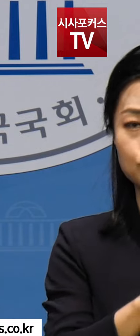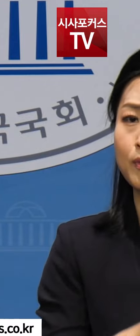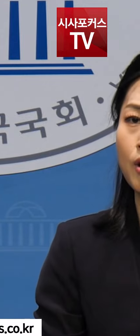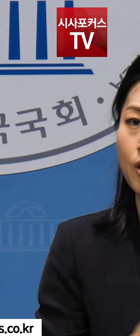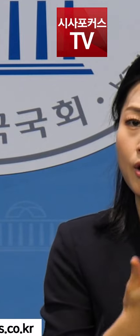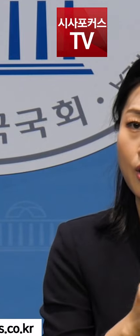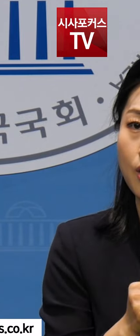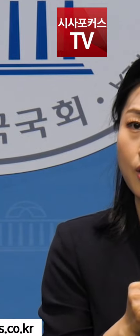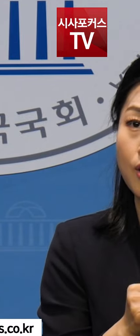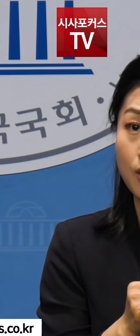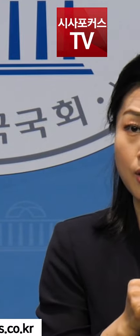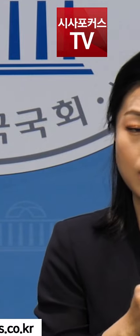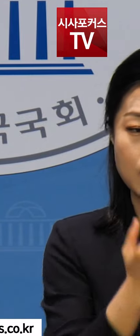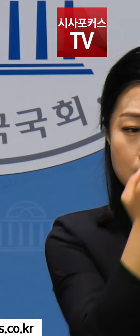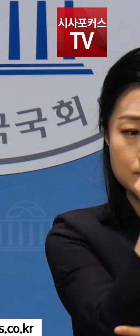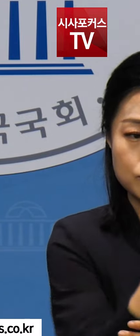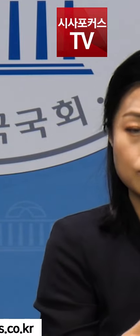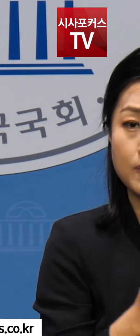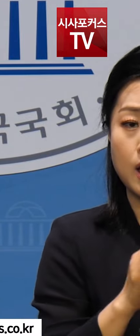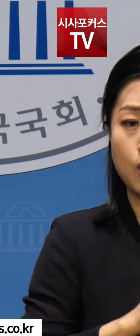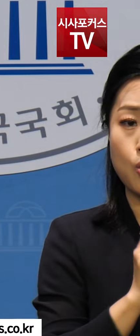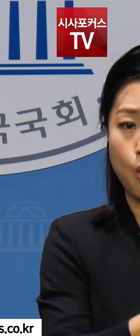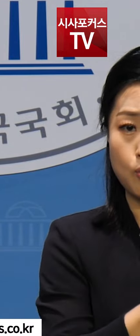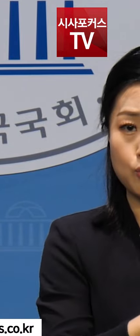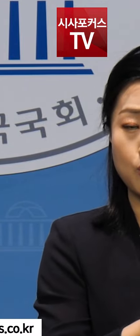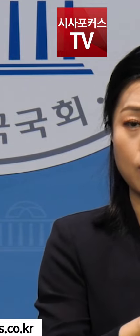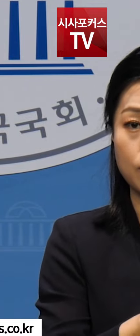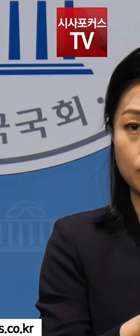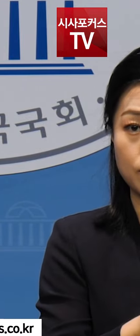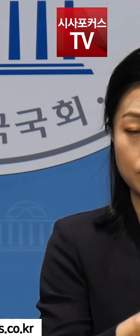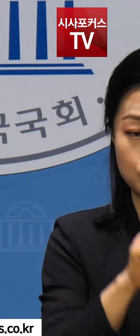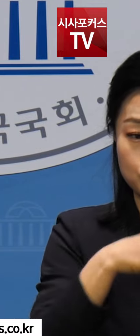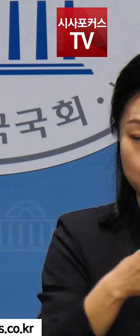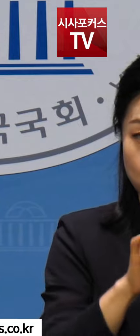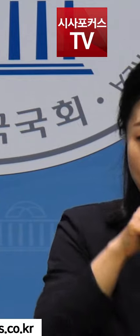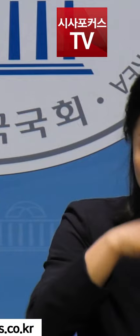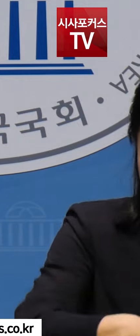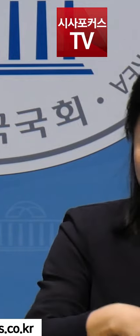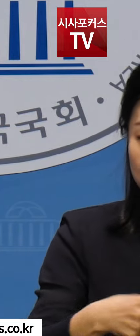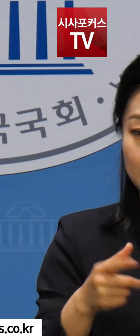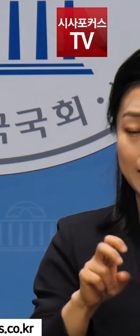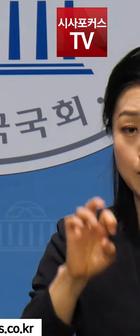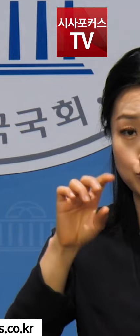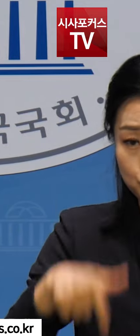수사의 중심에는 부패 공무원 유동규, 민간업자 남욱 등과